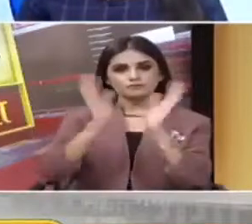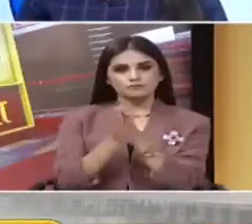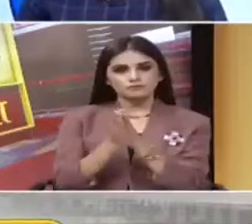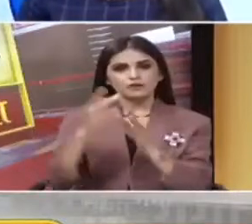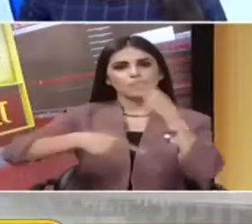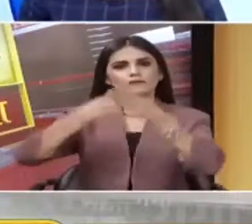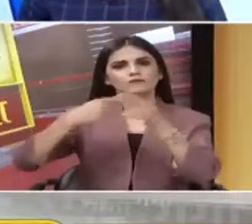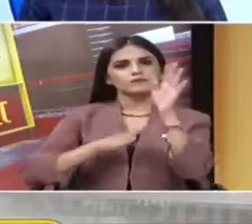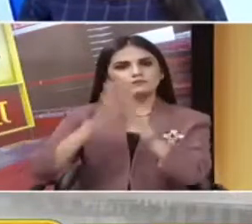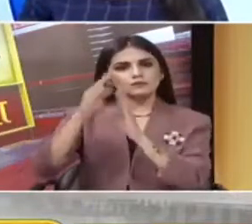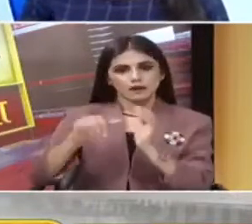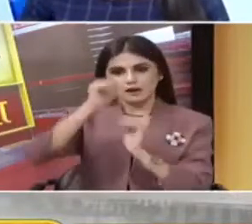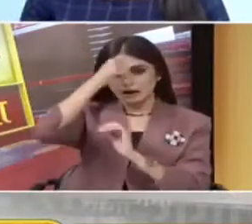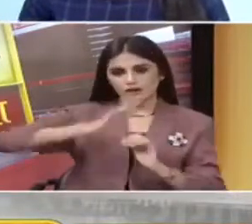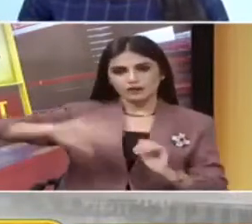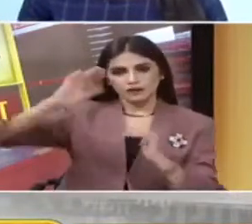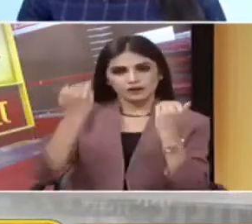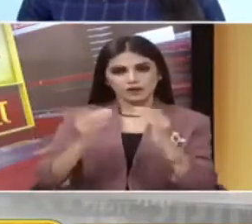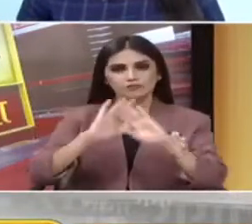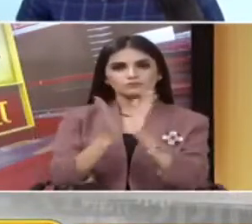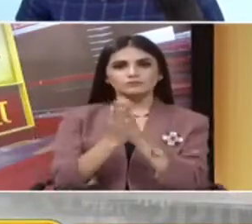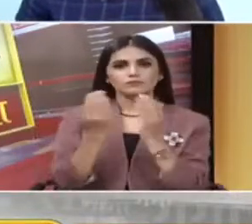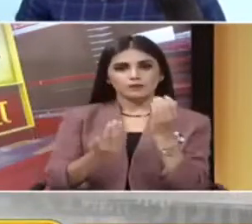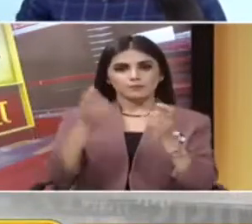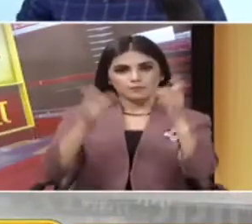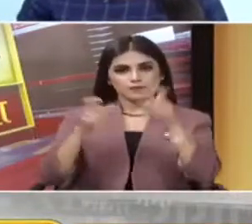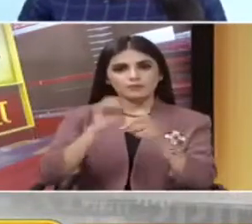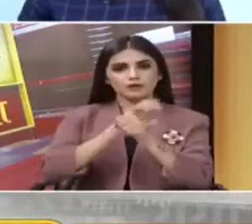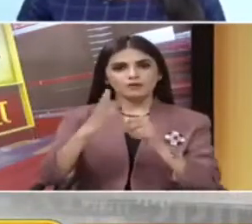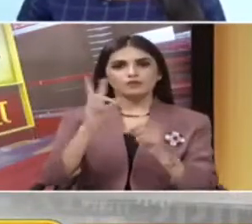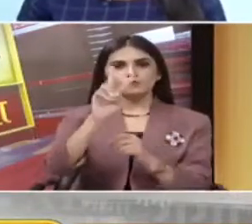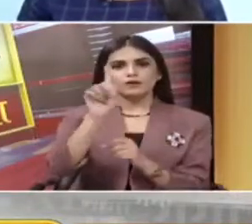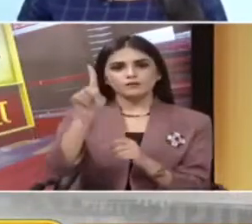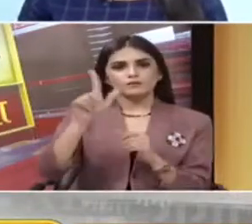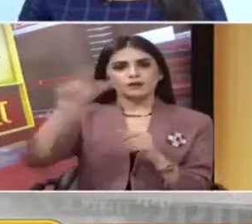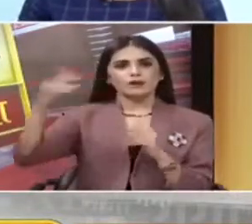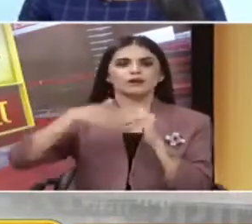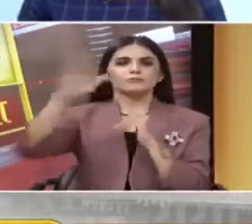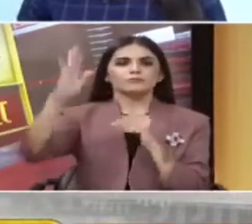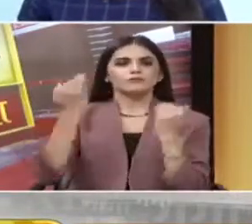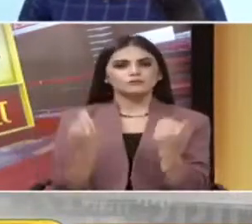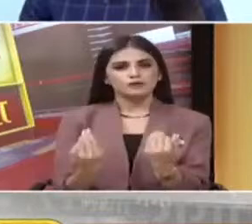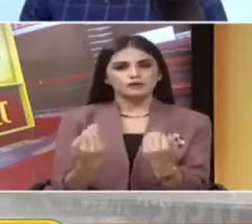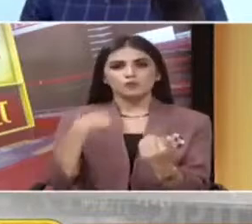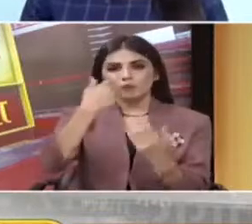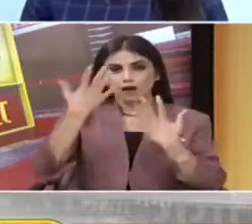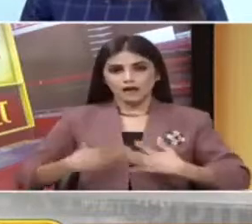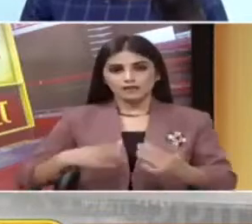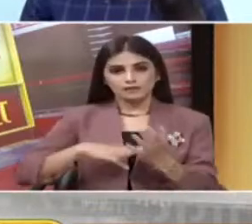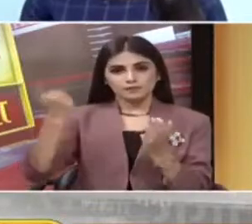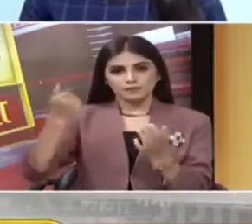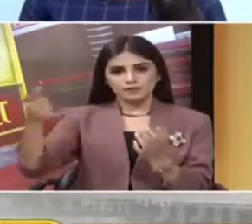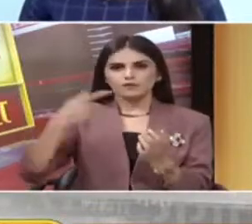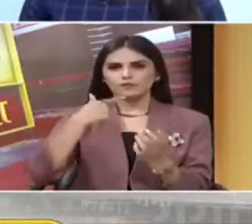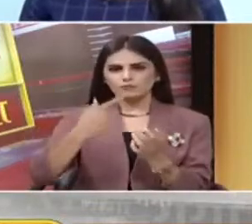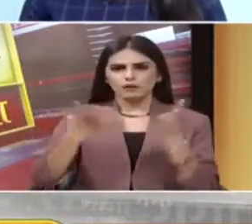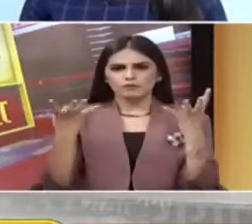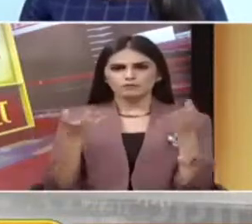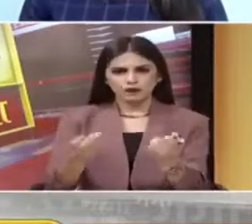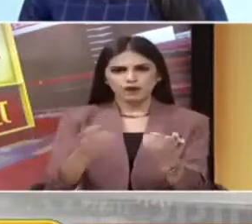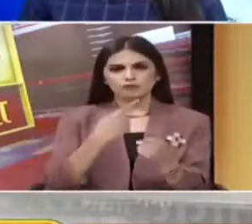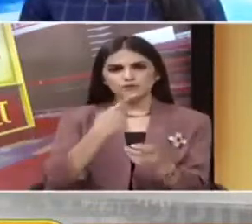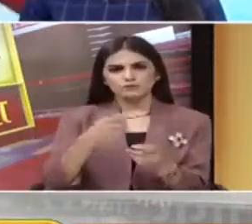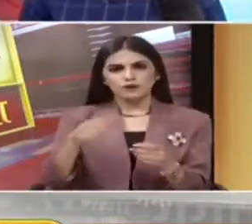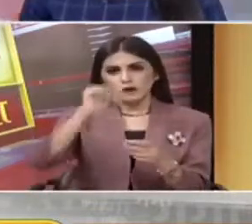बढ़ रही है देश में कुल संक्रमितों की संख्या 21 लाख के पार पहुंच गई है स्वास्थ्य मंत्रालय के ताजा आंकड़ों